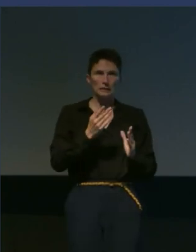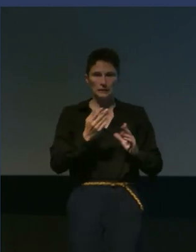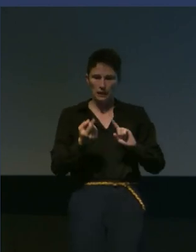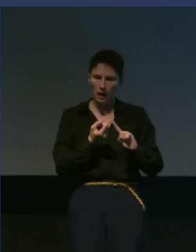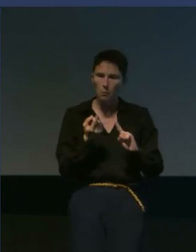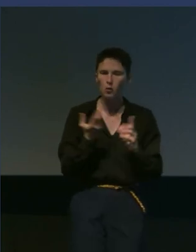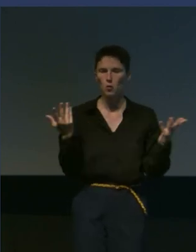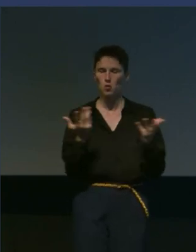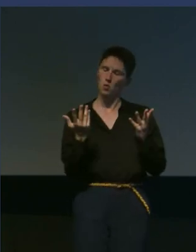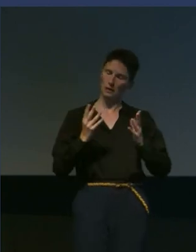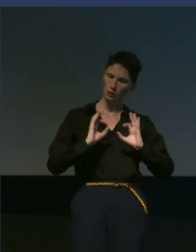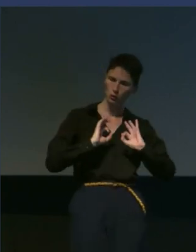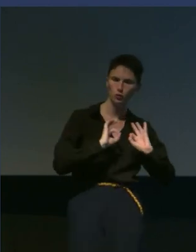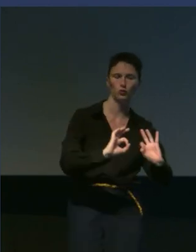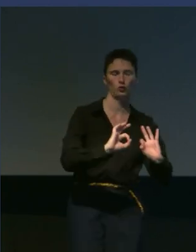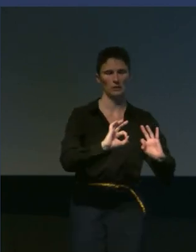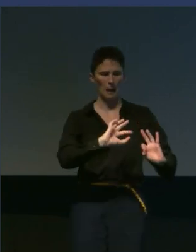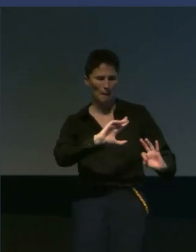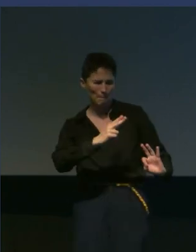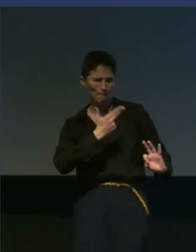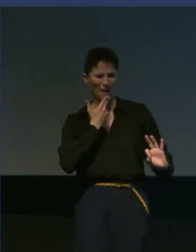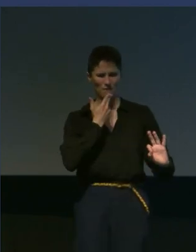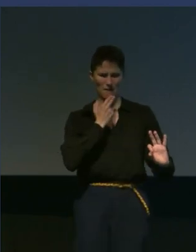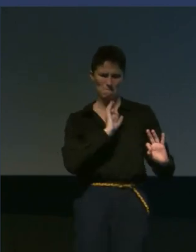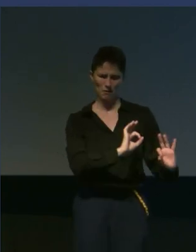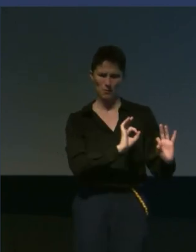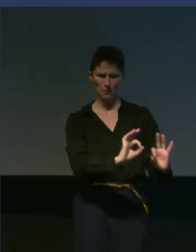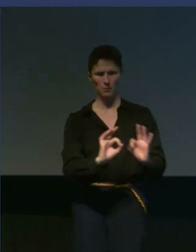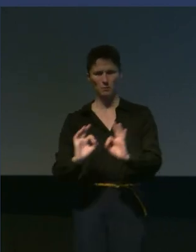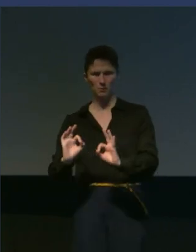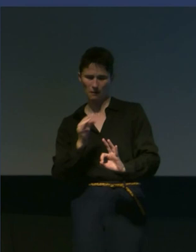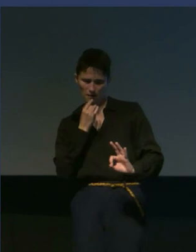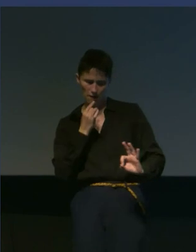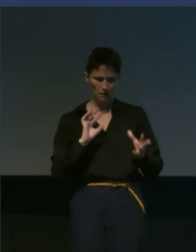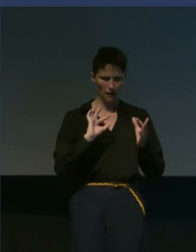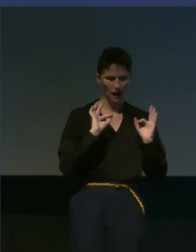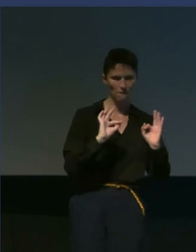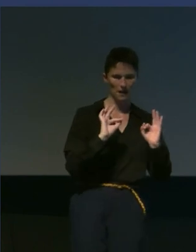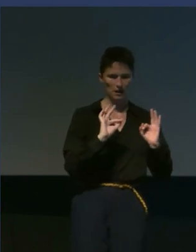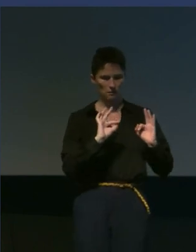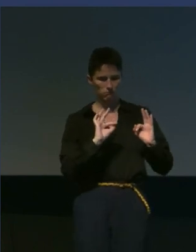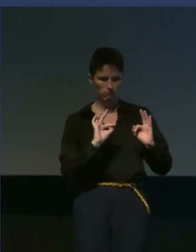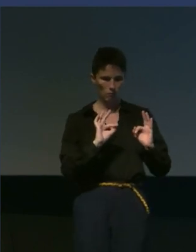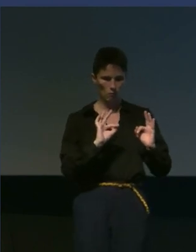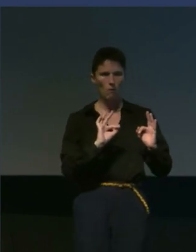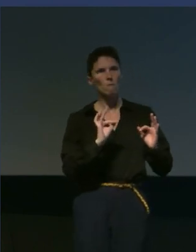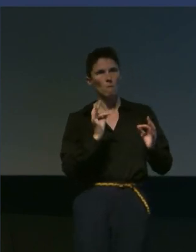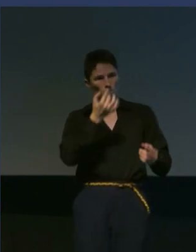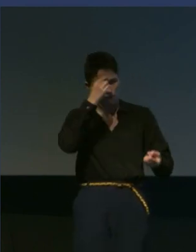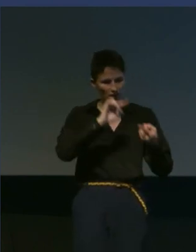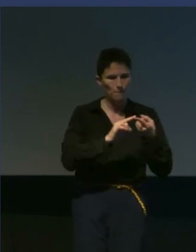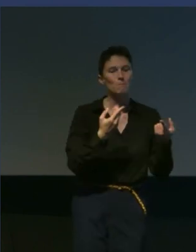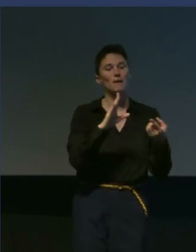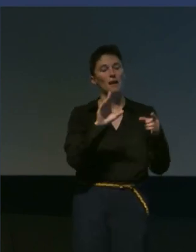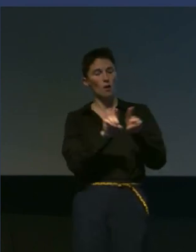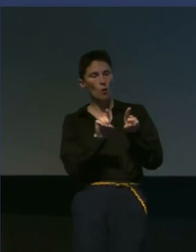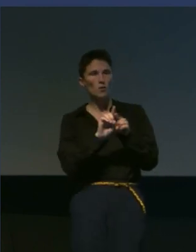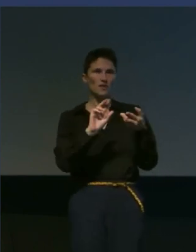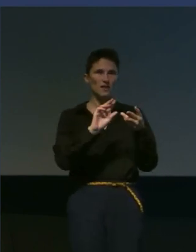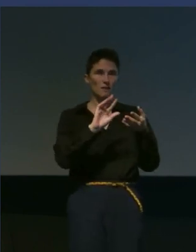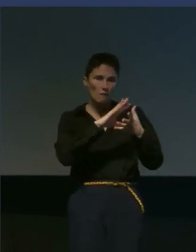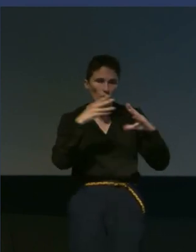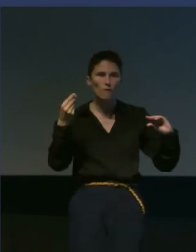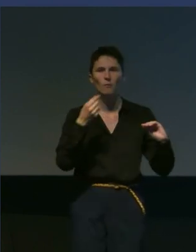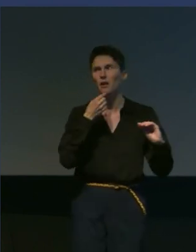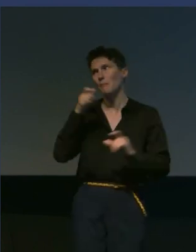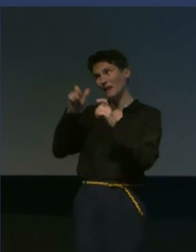que tout soit complètement à nickel, autant sur le fond que sur la forme. C'est-à-dire que moi, j'ai des scientifiques qui m'ont dit, on met des cahiers dans le VSC,